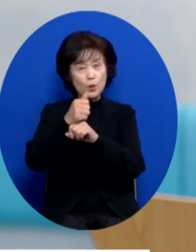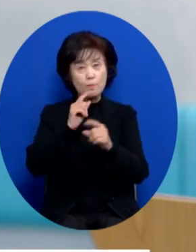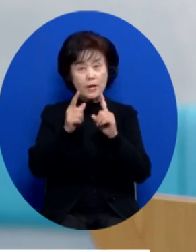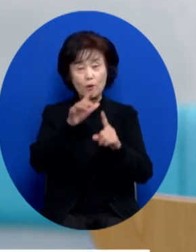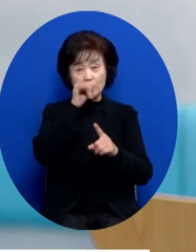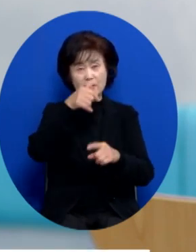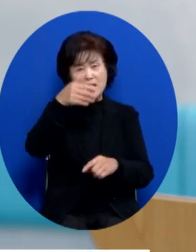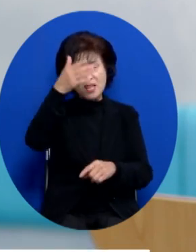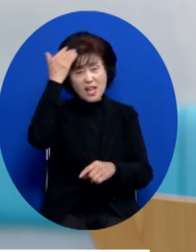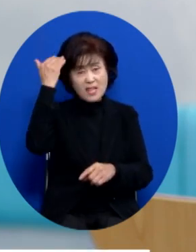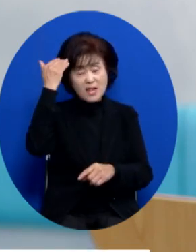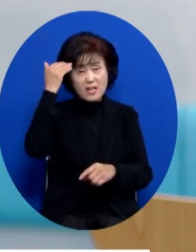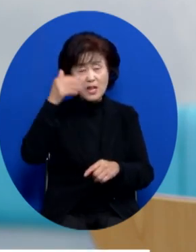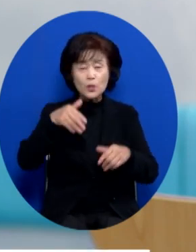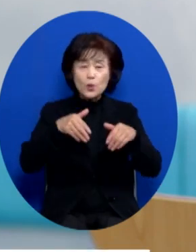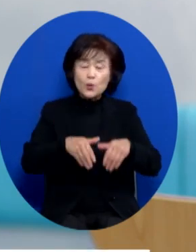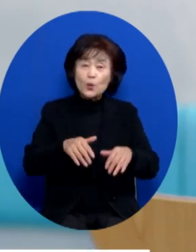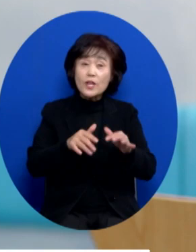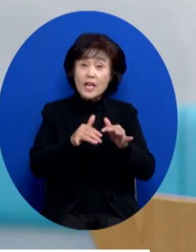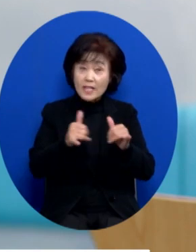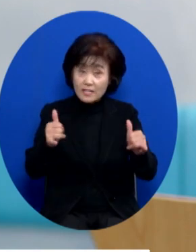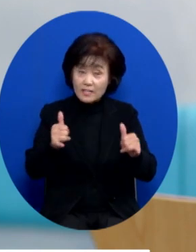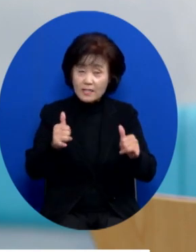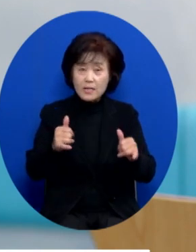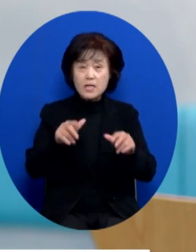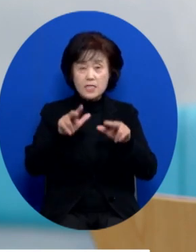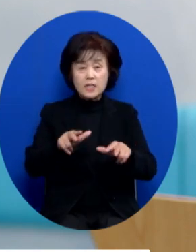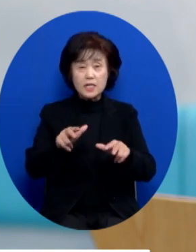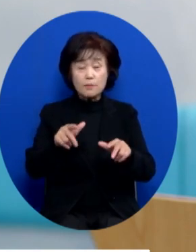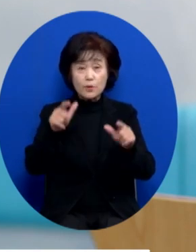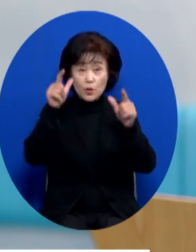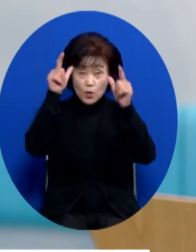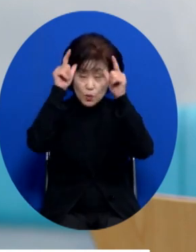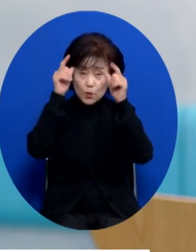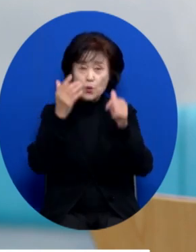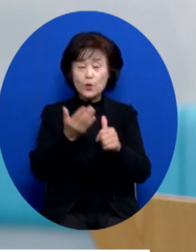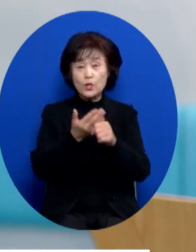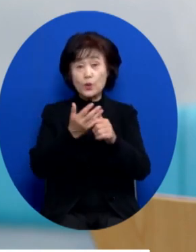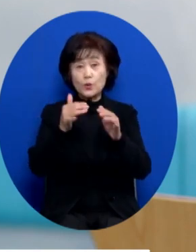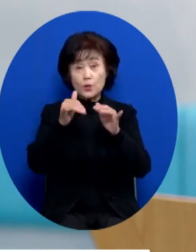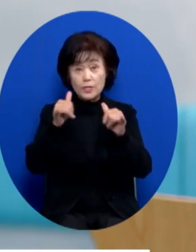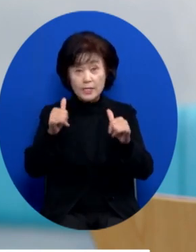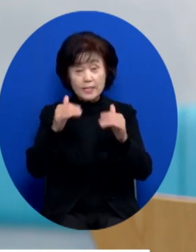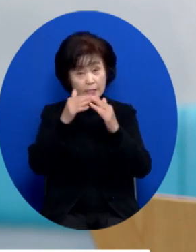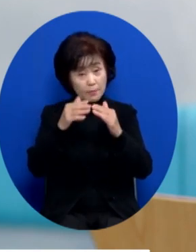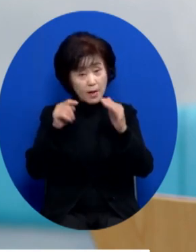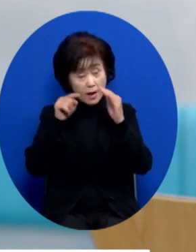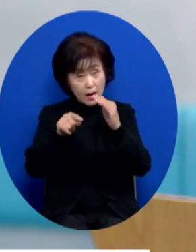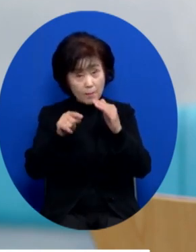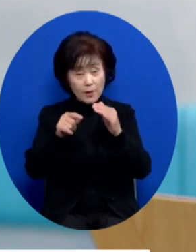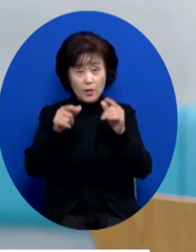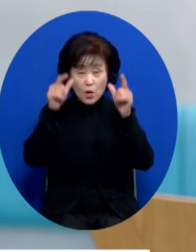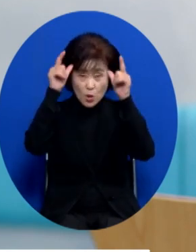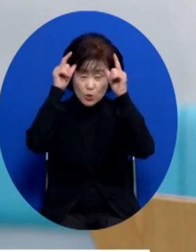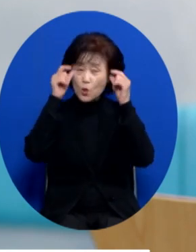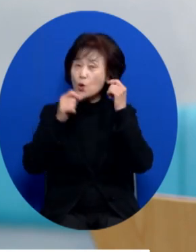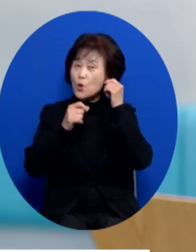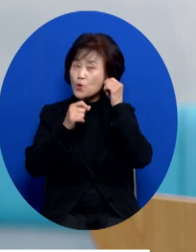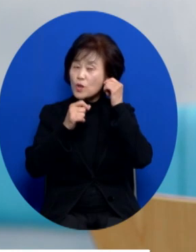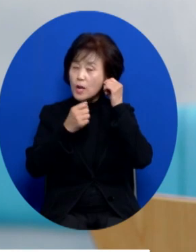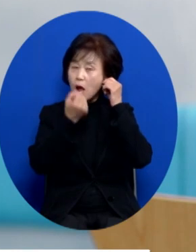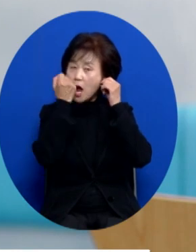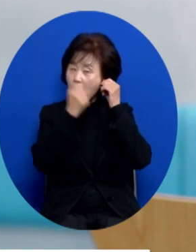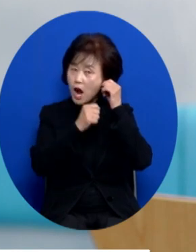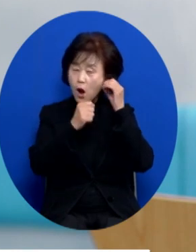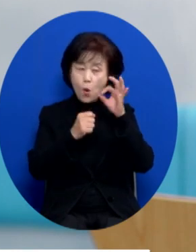사회에서는 노예들에게 그랬고 지금은 소를 키우는 집을 가보면 소의 길을 뚫고 인식표를 달아놓은 것을 볼 수